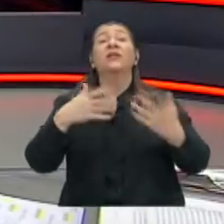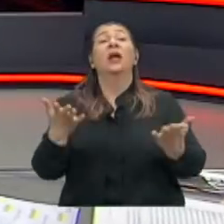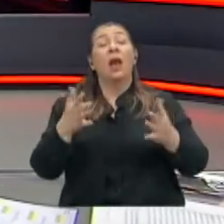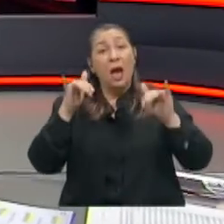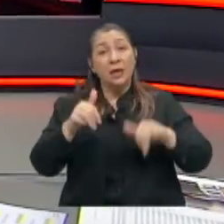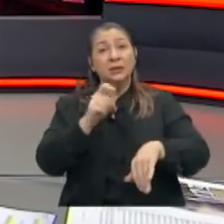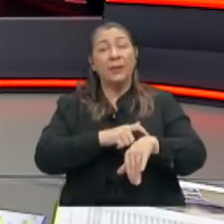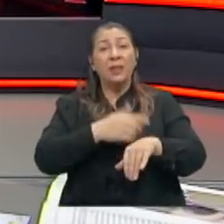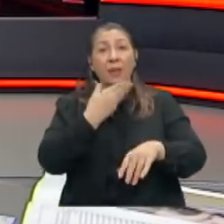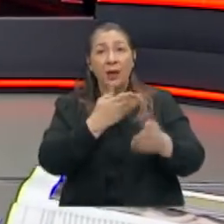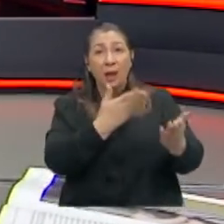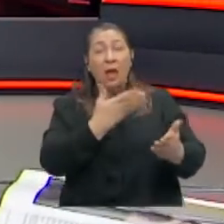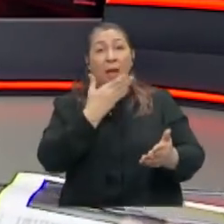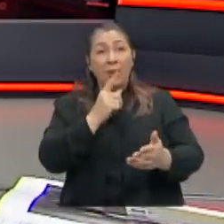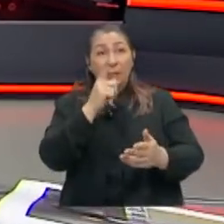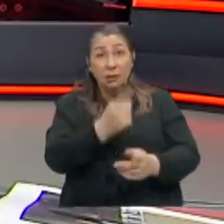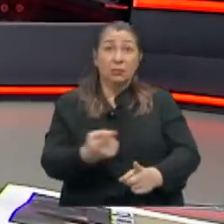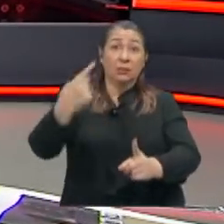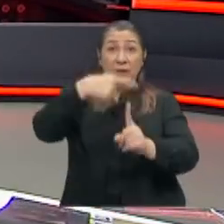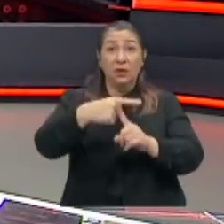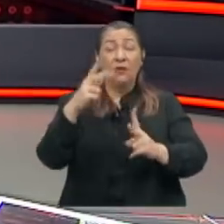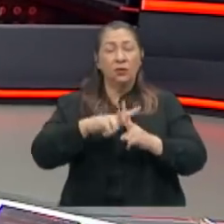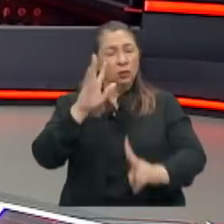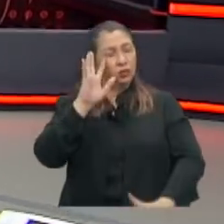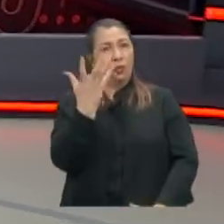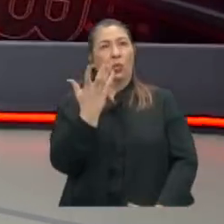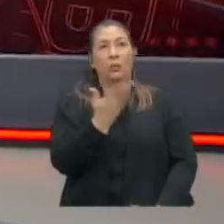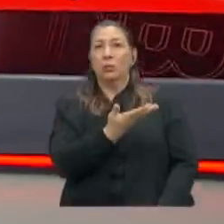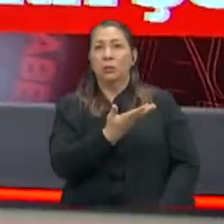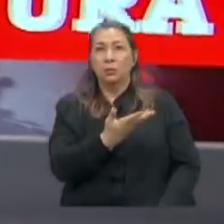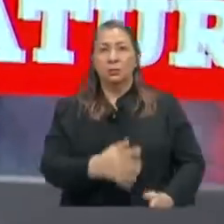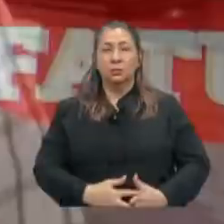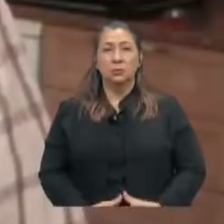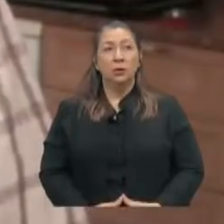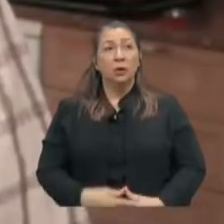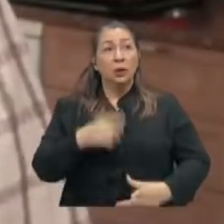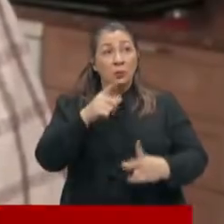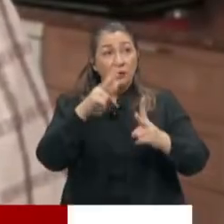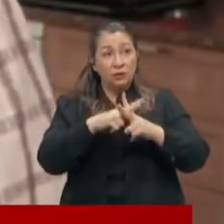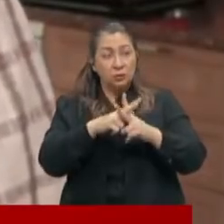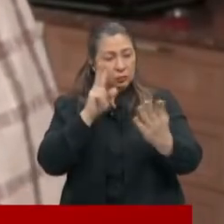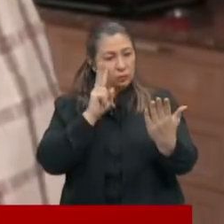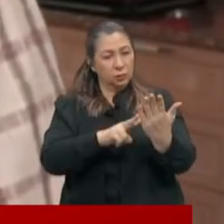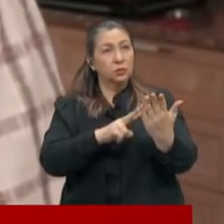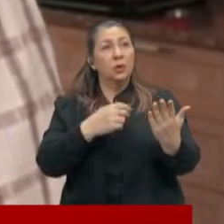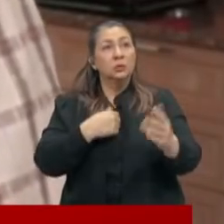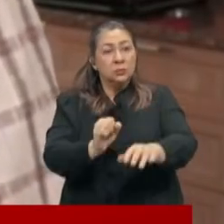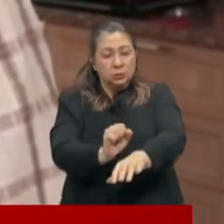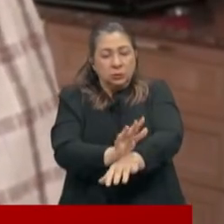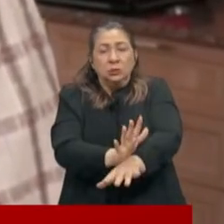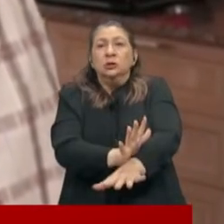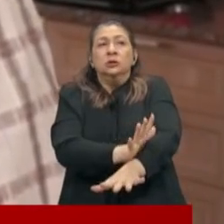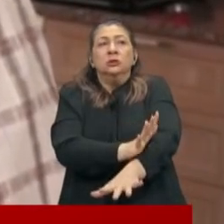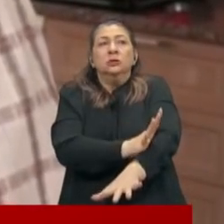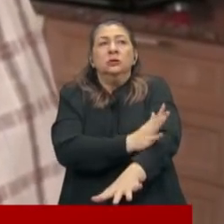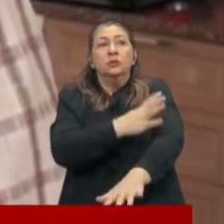zamanda emekliye bir de fatura şoku. Bu faturayı görünce zaten tüylerim diken